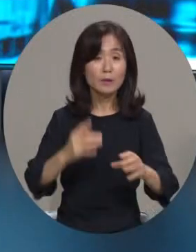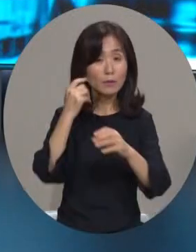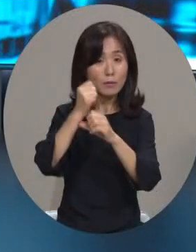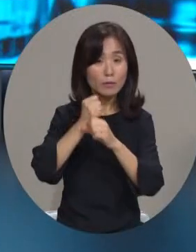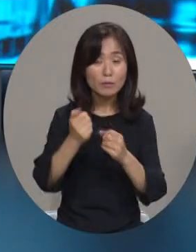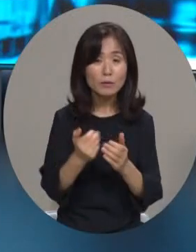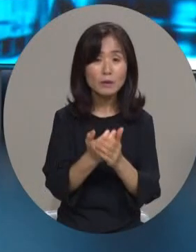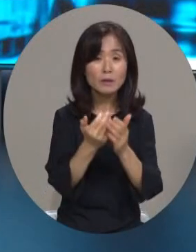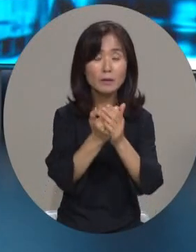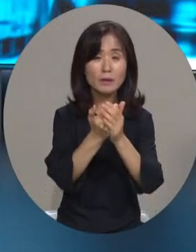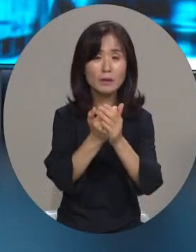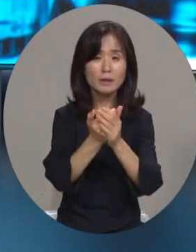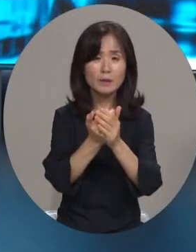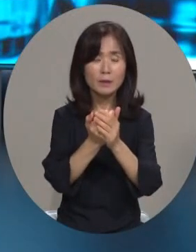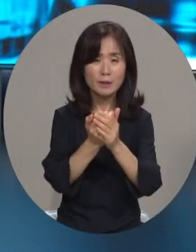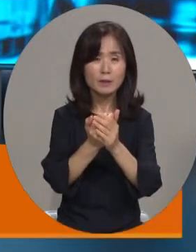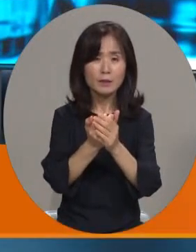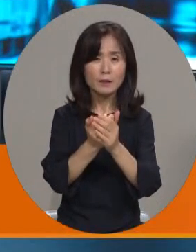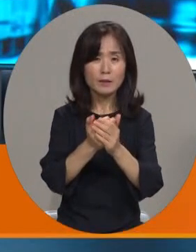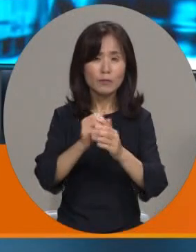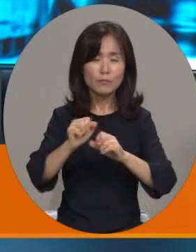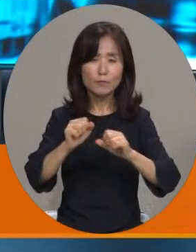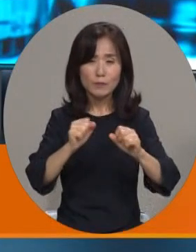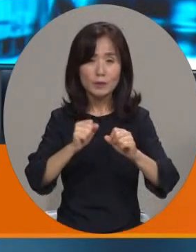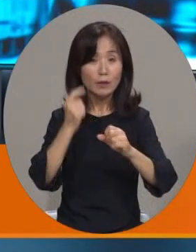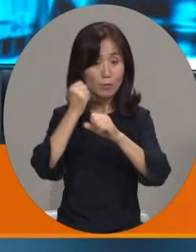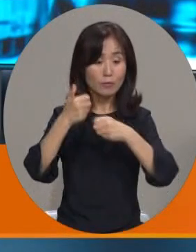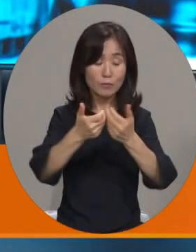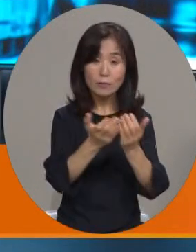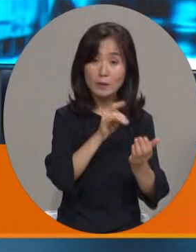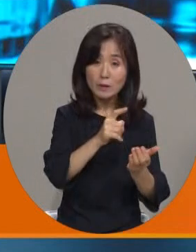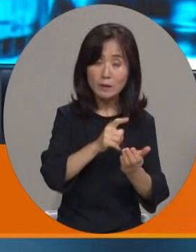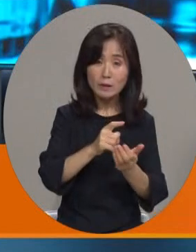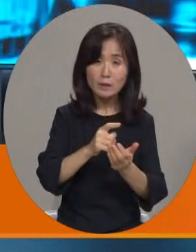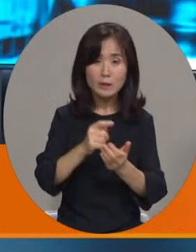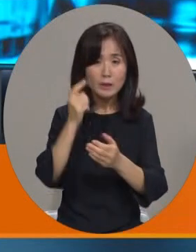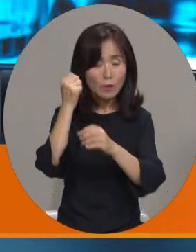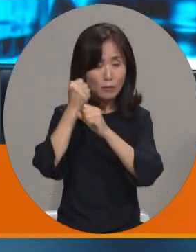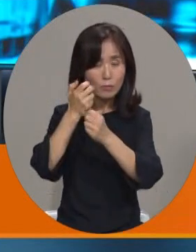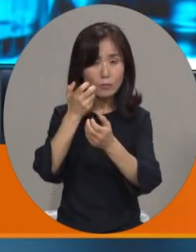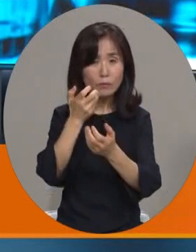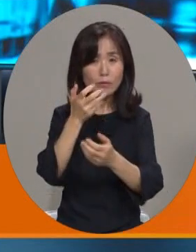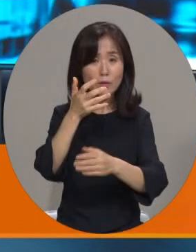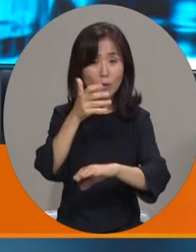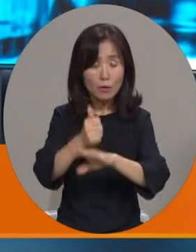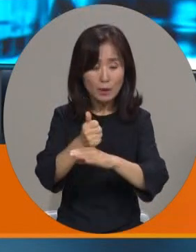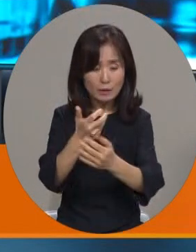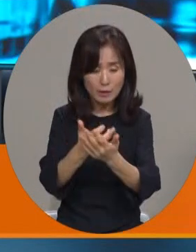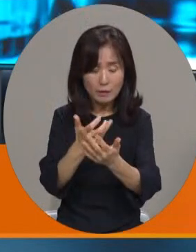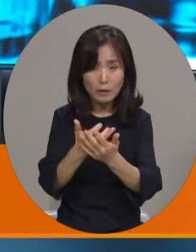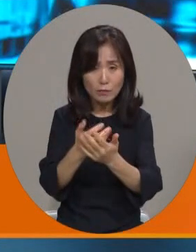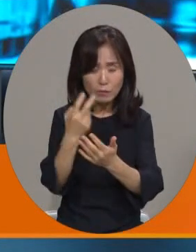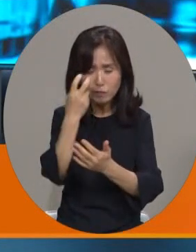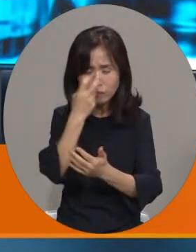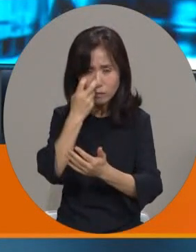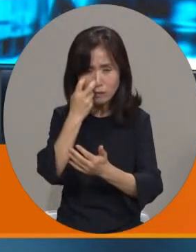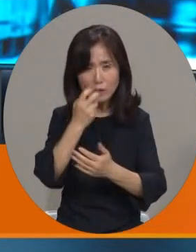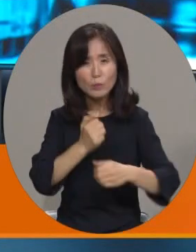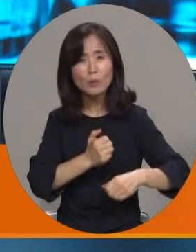국가 연구개발 과제를 수행하는 연구기관들이 결과물을 관리하는 데는 소홀하다는 국회 지적이